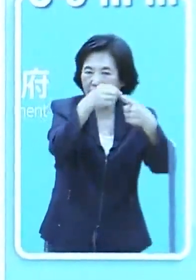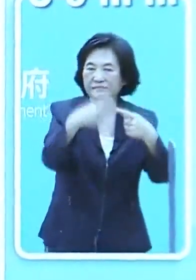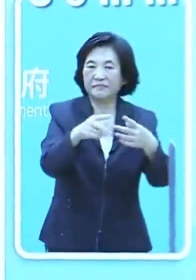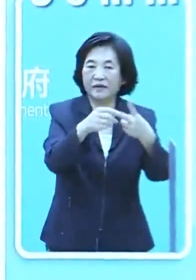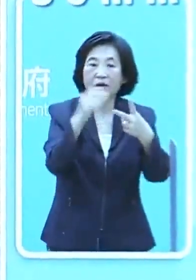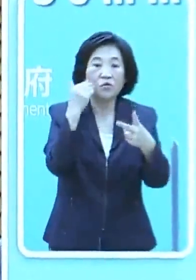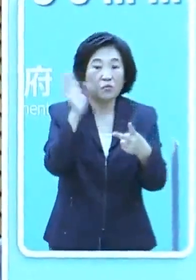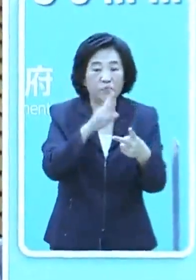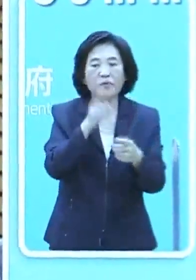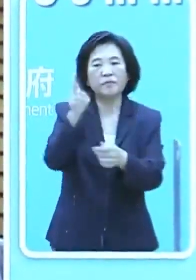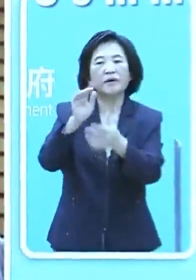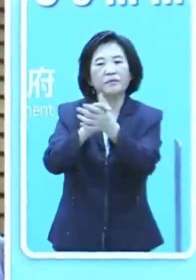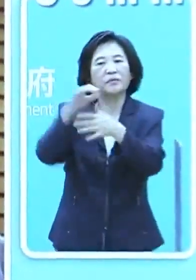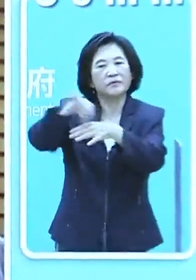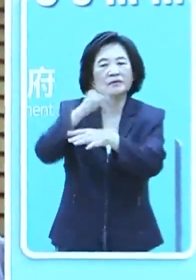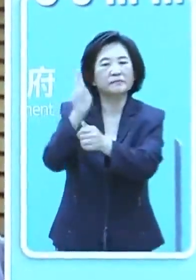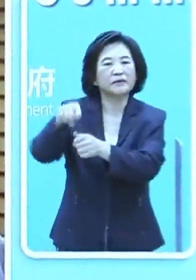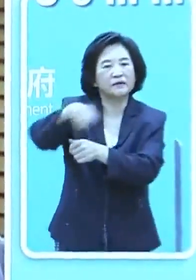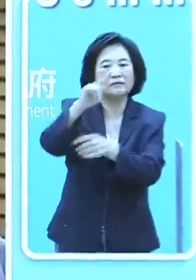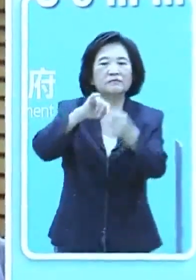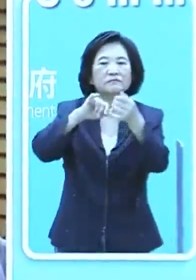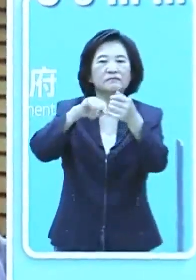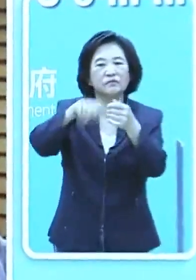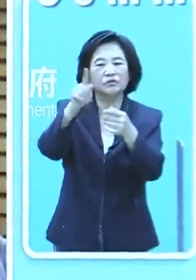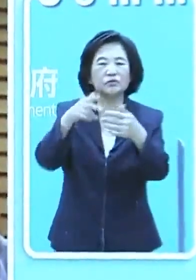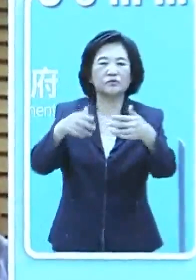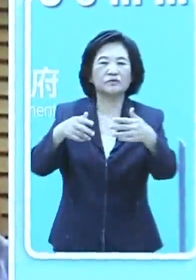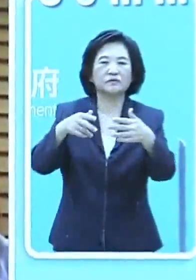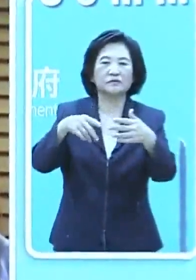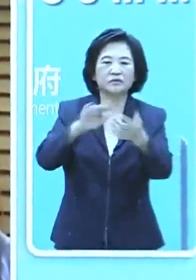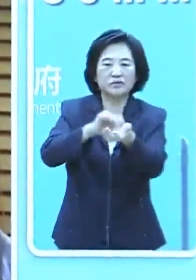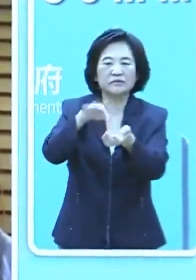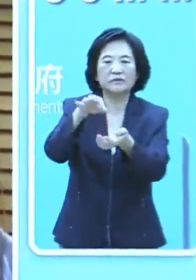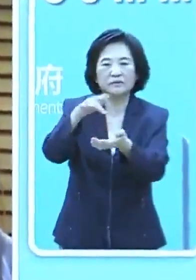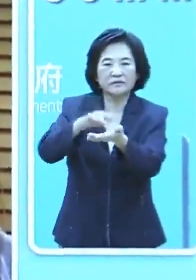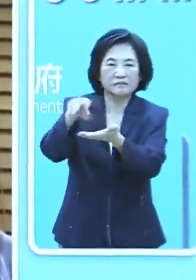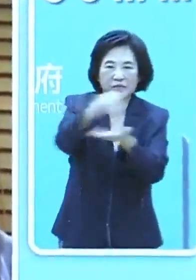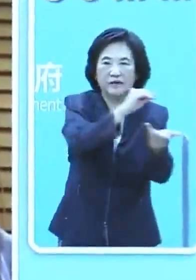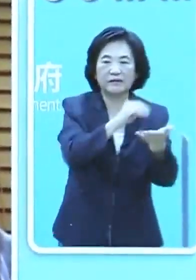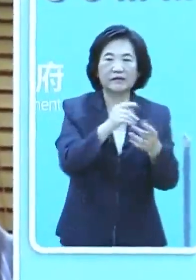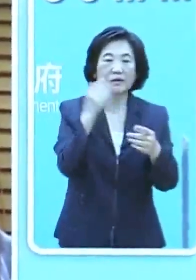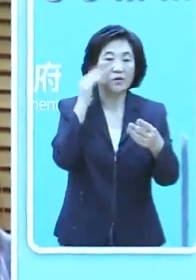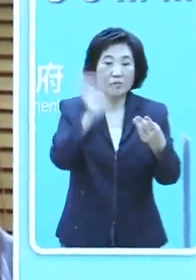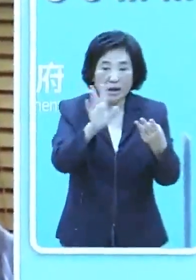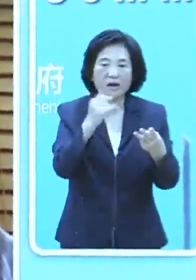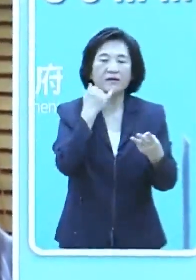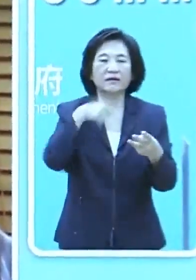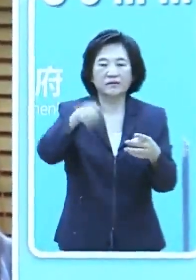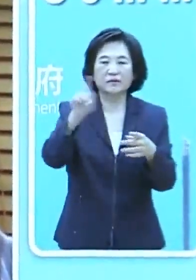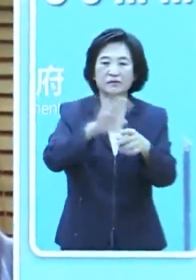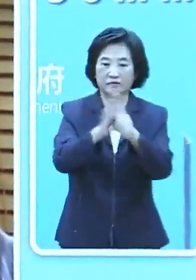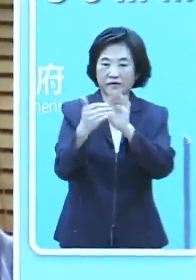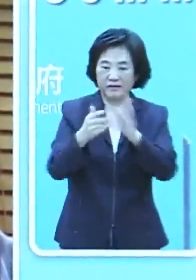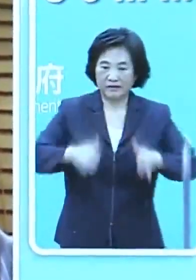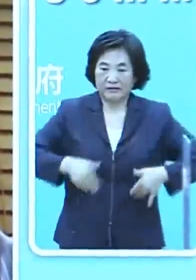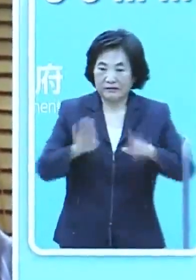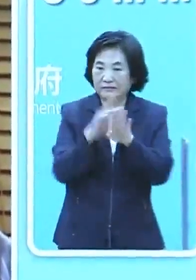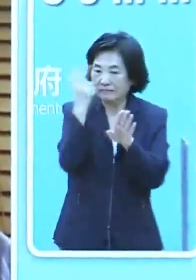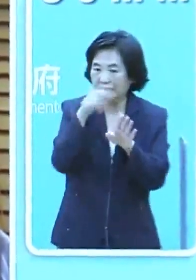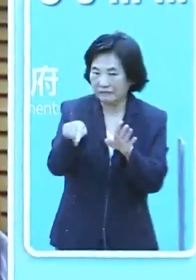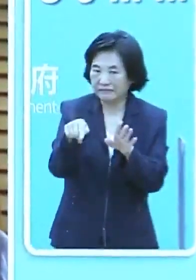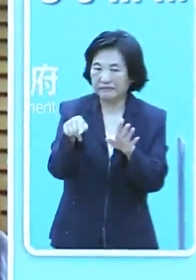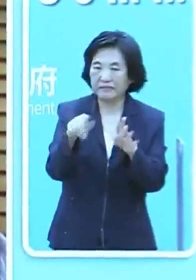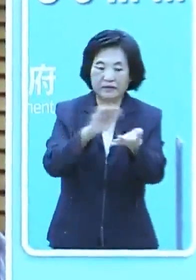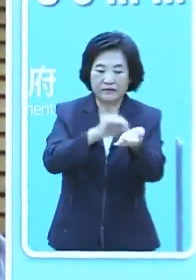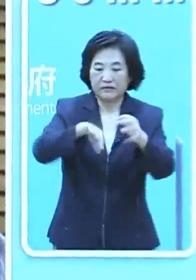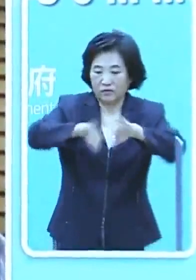亲友帮你挂号。哦，啊，你坚持一定要本人去看，那就去看黄疫期门诊，那再去黄疫期门诊一样。哦，